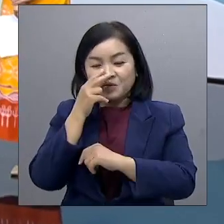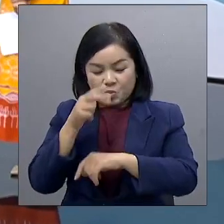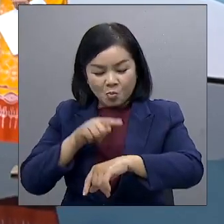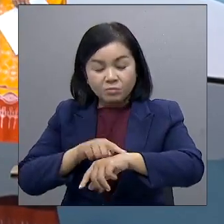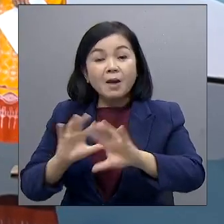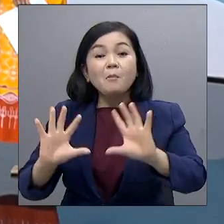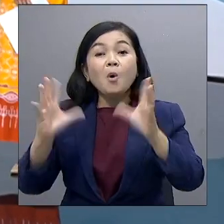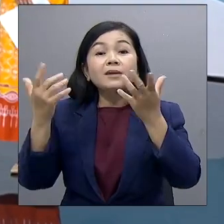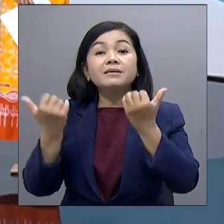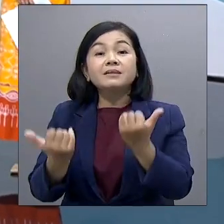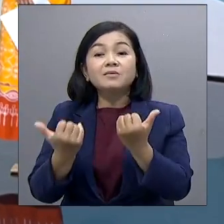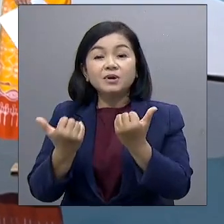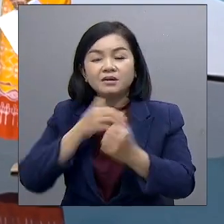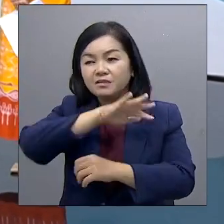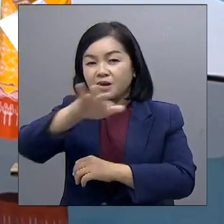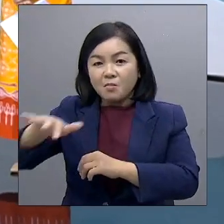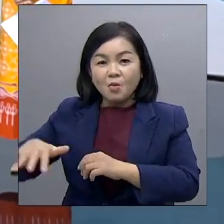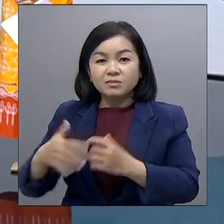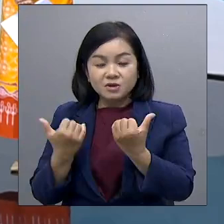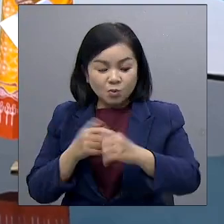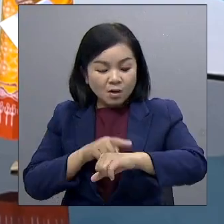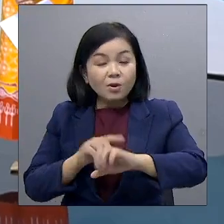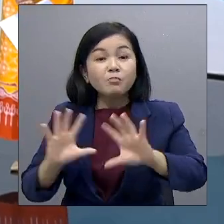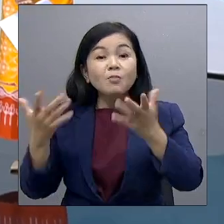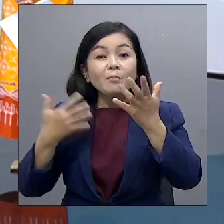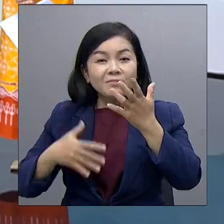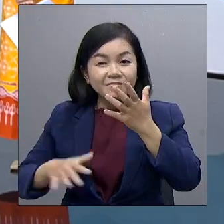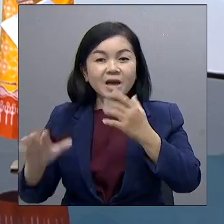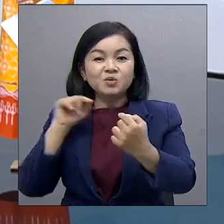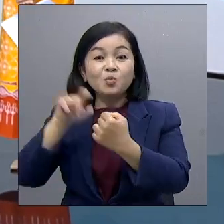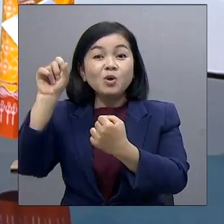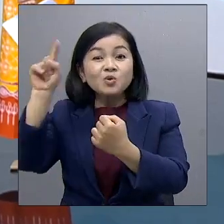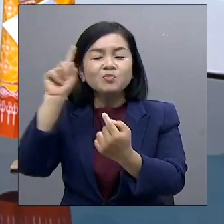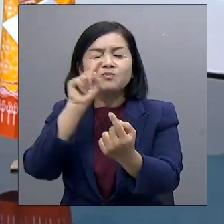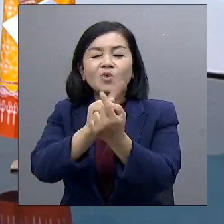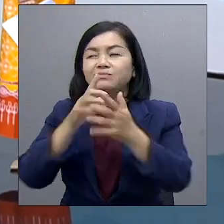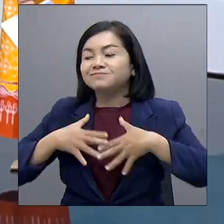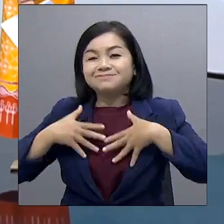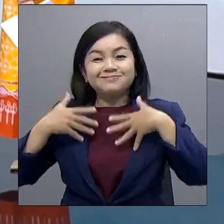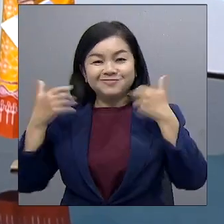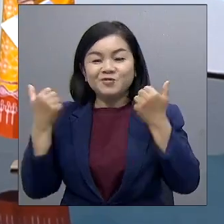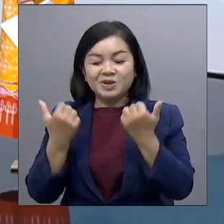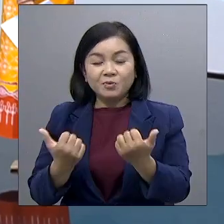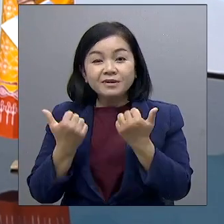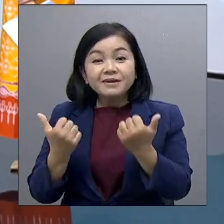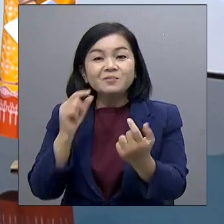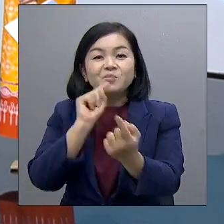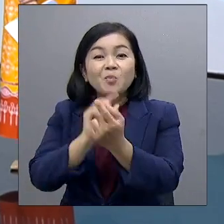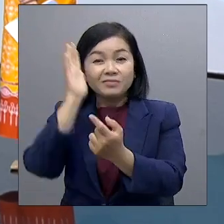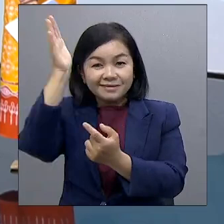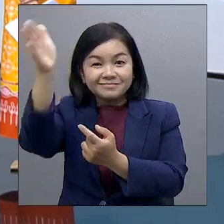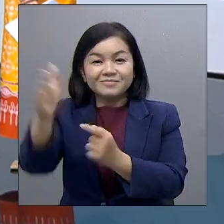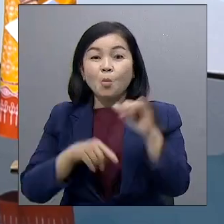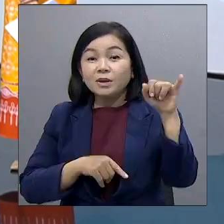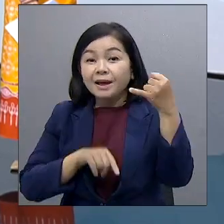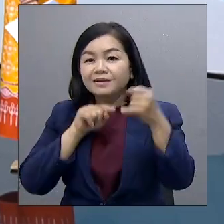ของเราทุกคนแล้วนะครับเราทุกคนและแขกรับเชิญต้องลากันไปก่อนวันนี้วันศุกร์แล้วขอให้เป็นศุกร์ที่สุขสุดๆไปเลยนะครับเจอกันสัปดาห์หน้าวัน